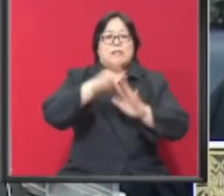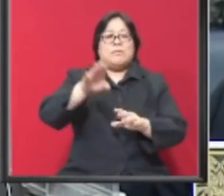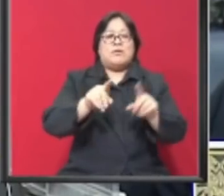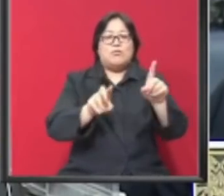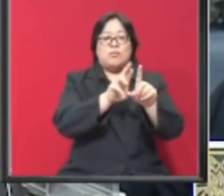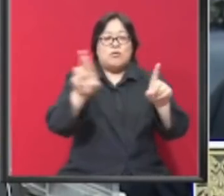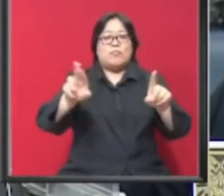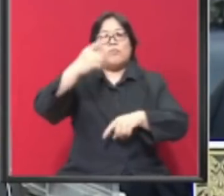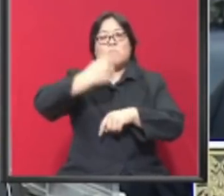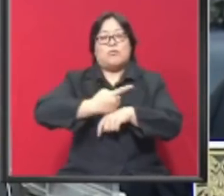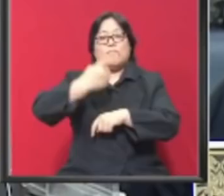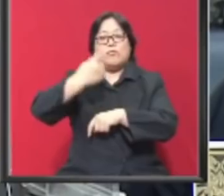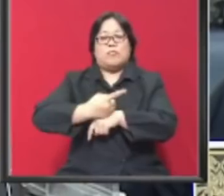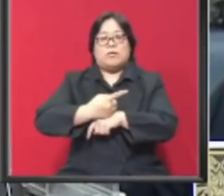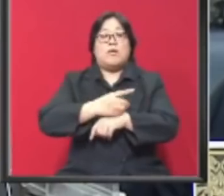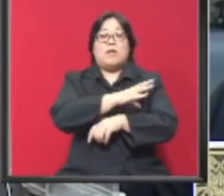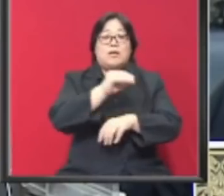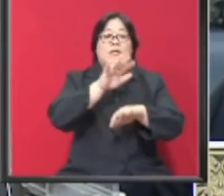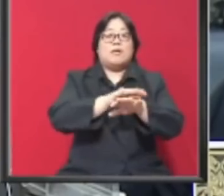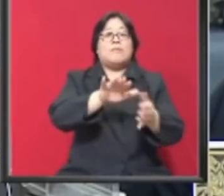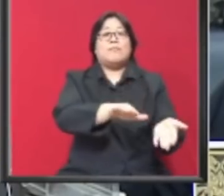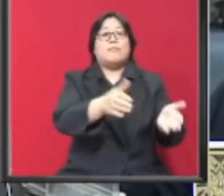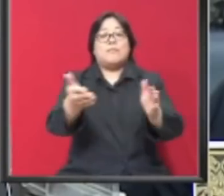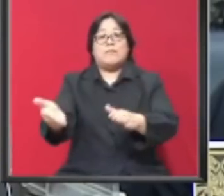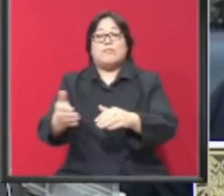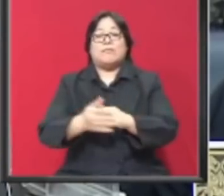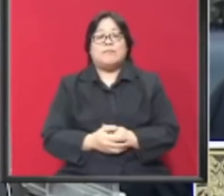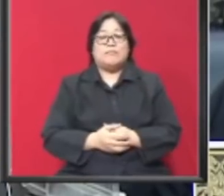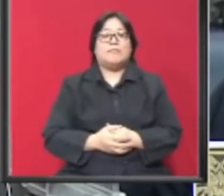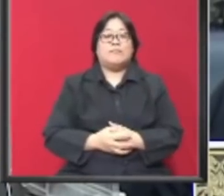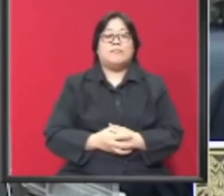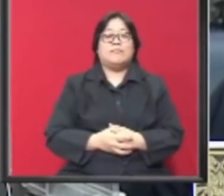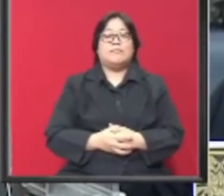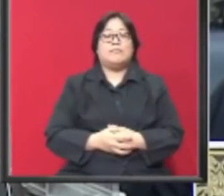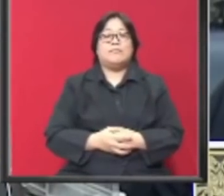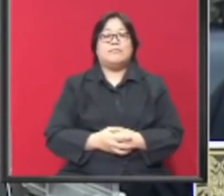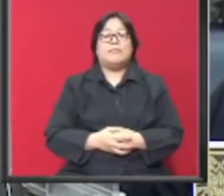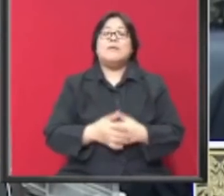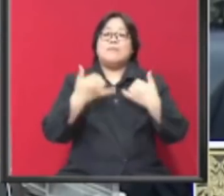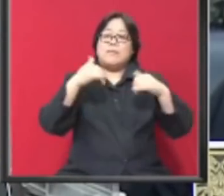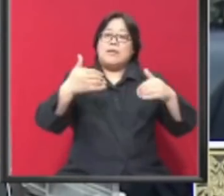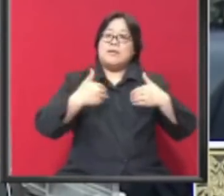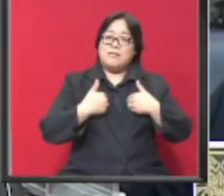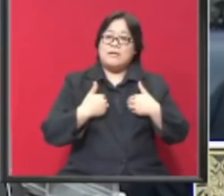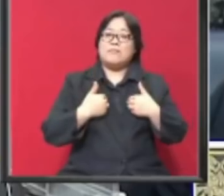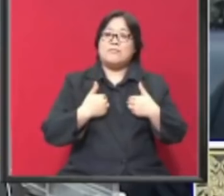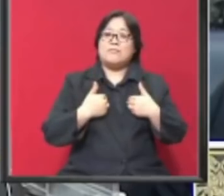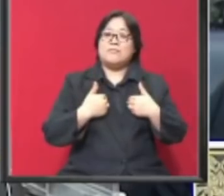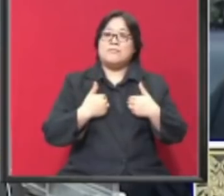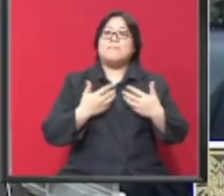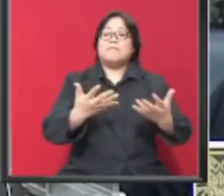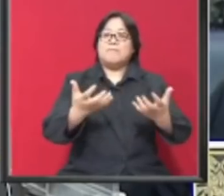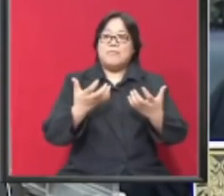sehari ramai yang maut yang sepatunya berada sekarang masih ada yang ingin